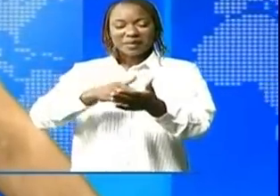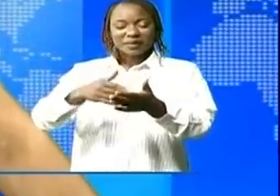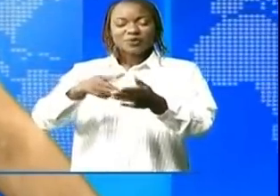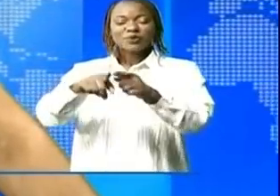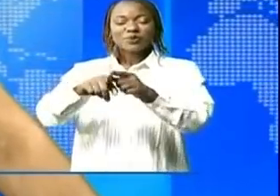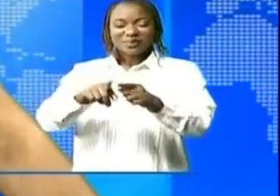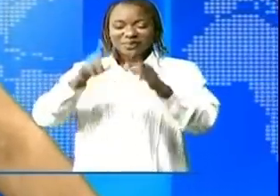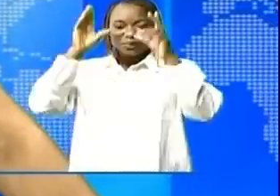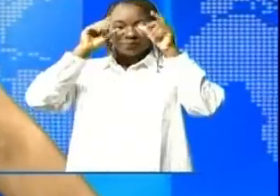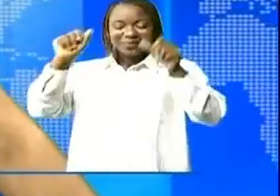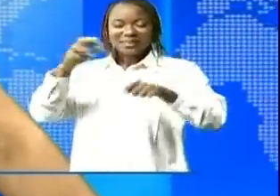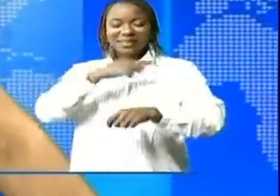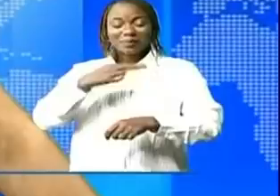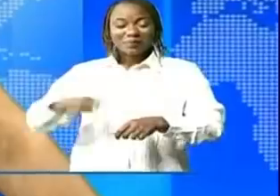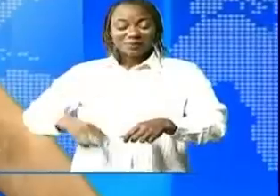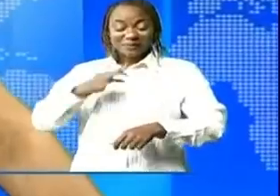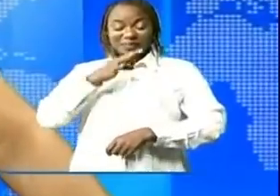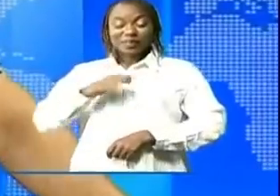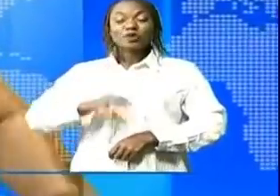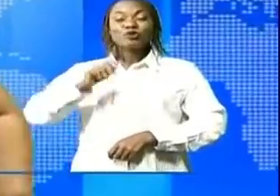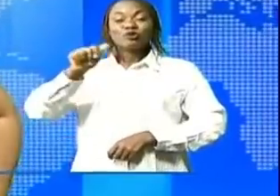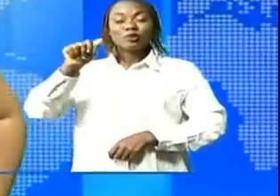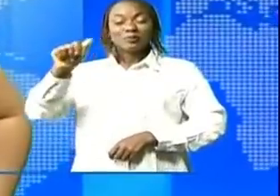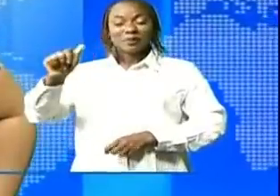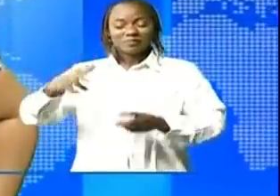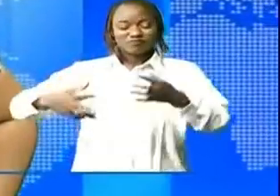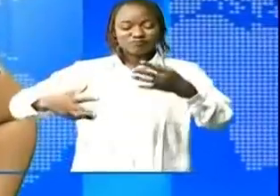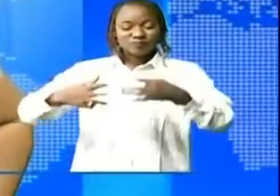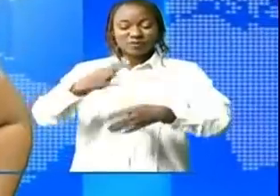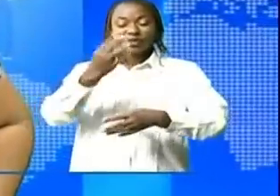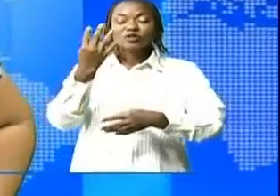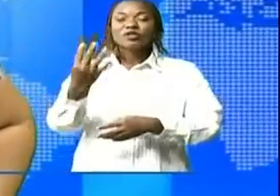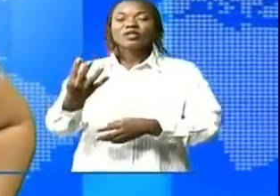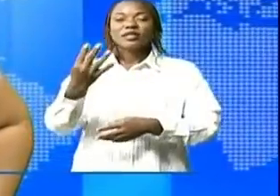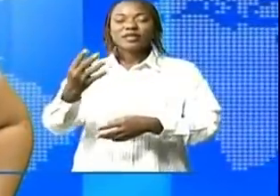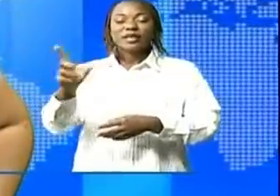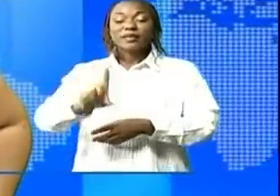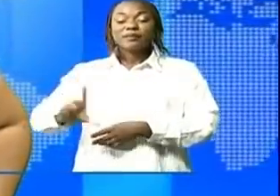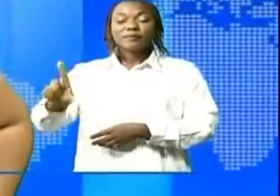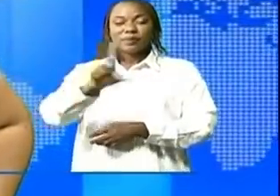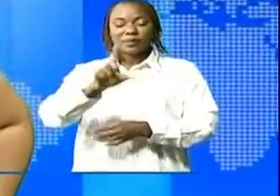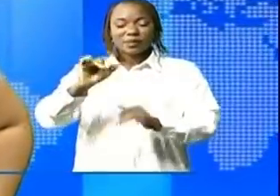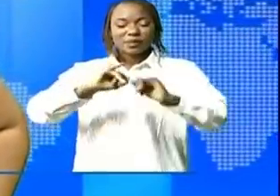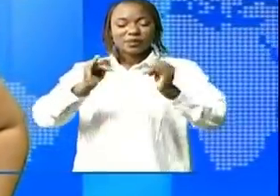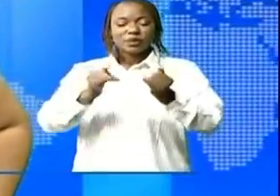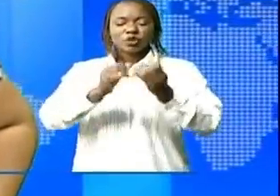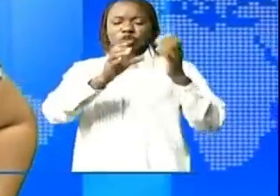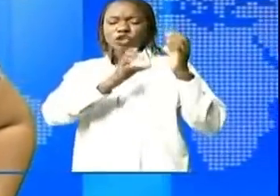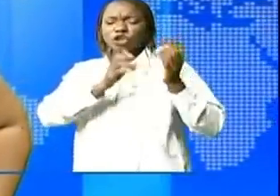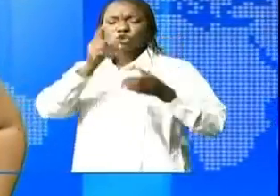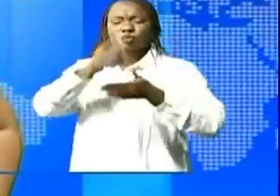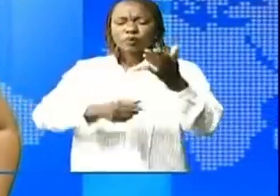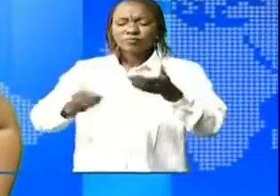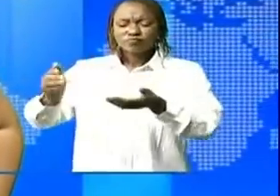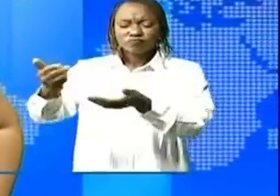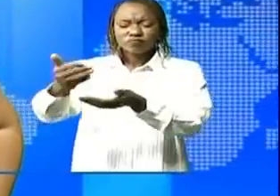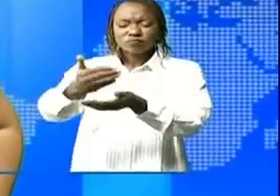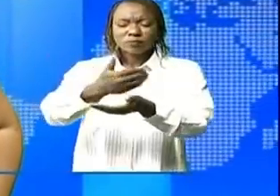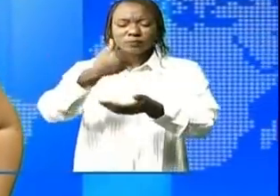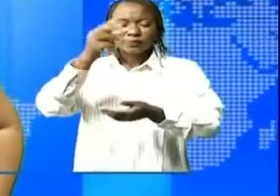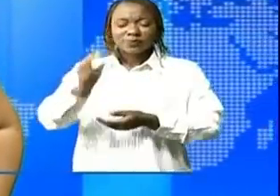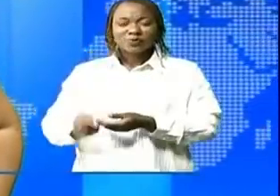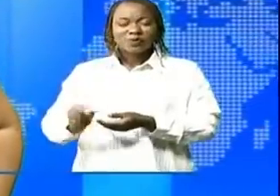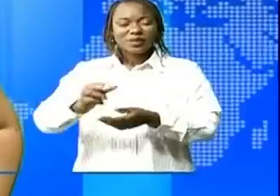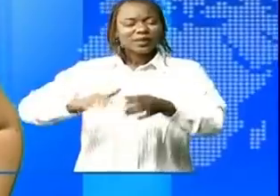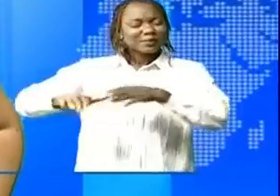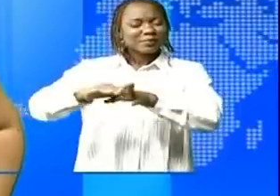le président de la République, Félix Antoine Tshisekedi Tshilombo, ce jeudi à Limété. L'usine aura la charge de collecter les déchets plastiques à